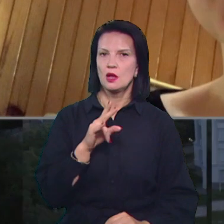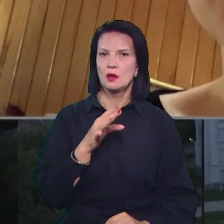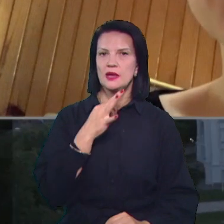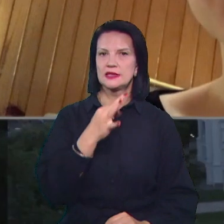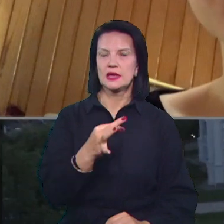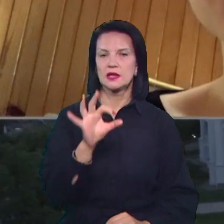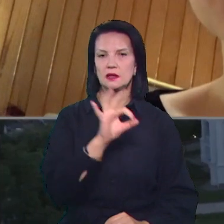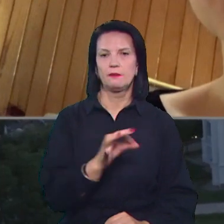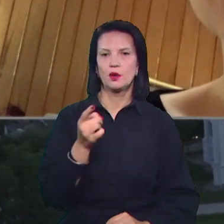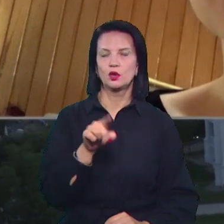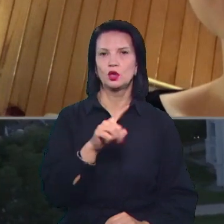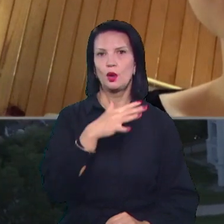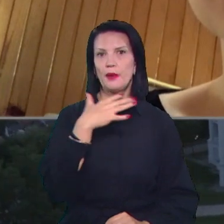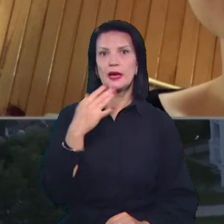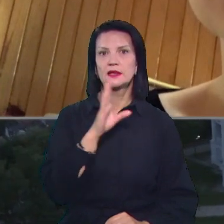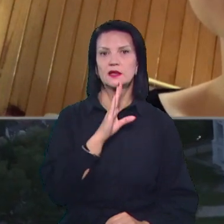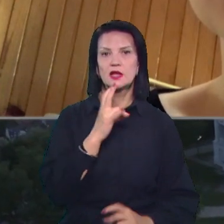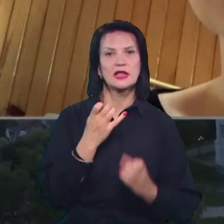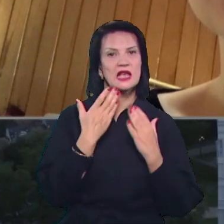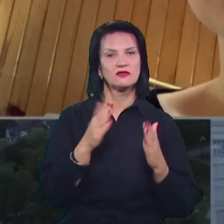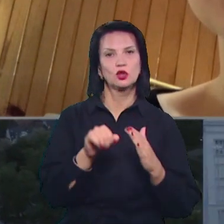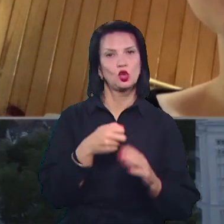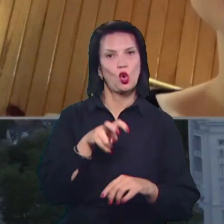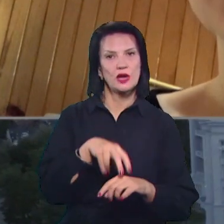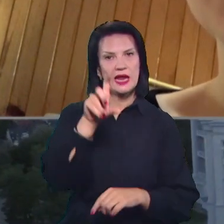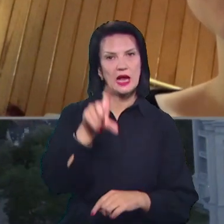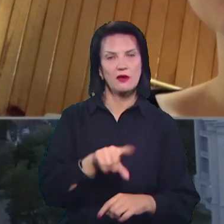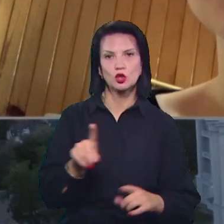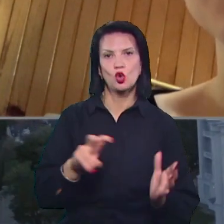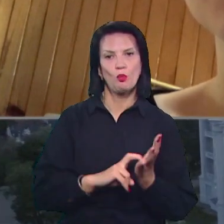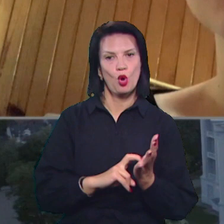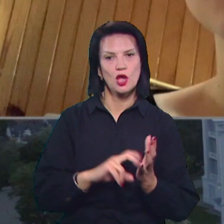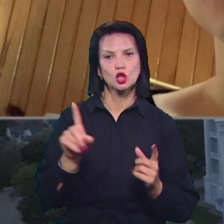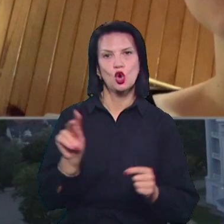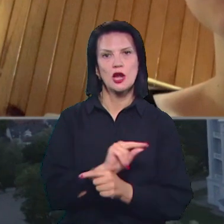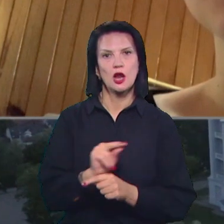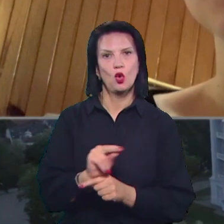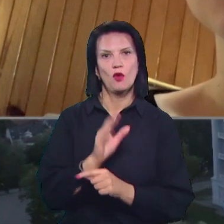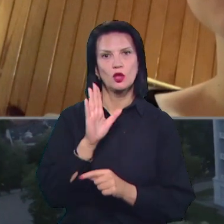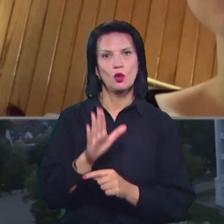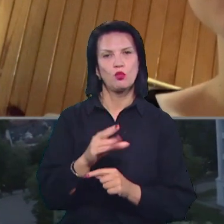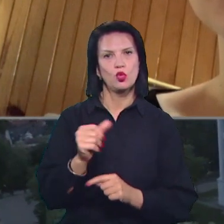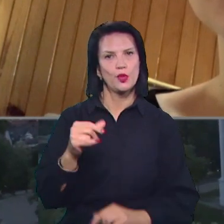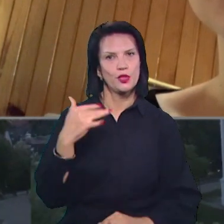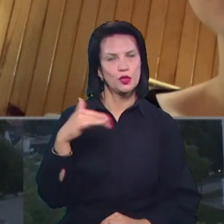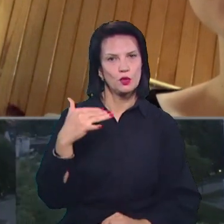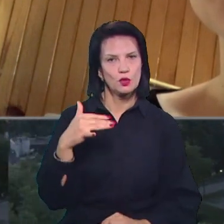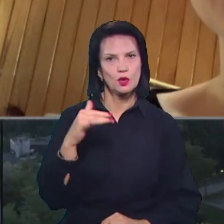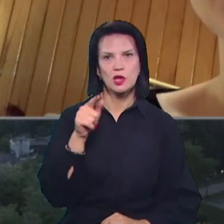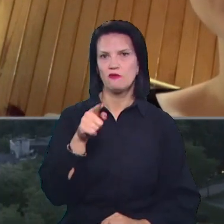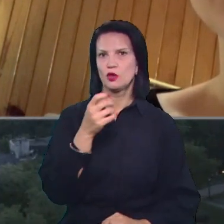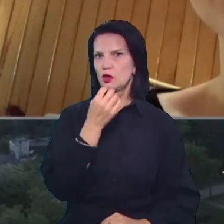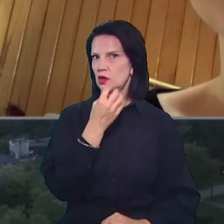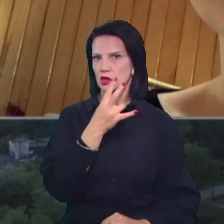що багато жінок не звертаються до лікарів, тому що бояться, що лікування буде занадто дороговартісним, і вони просто не зможуть собі